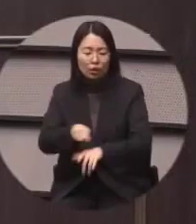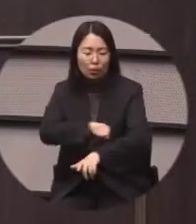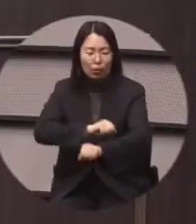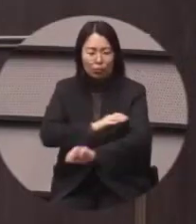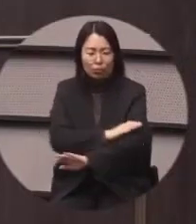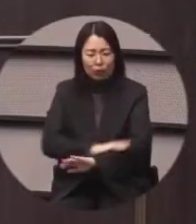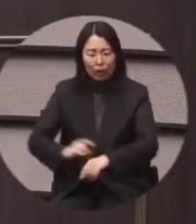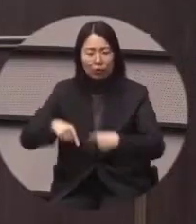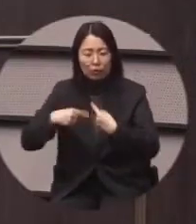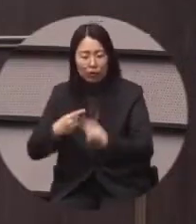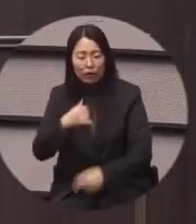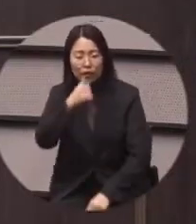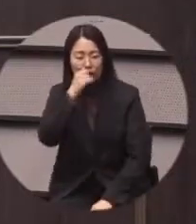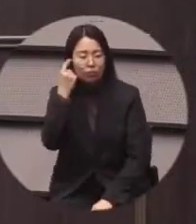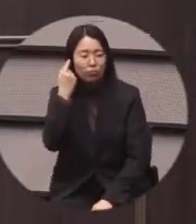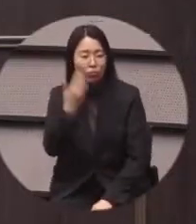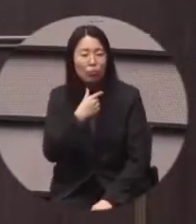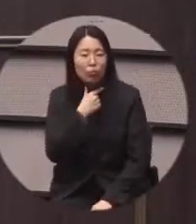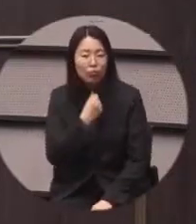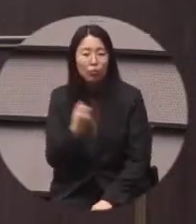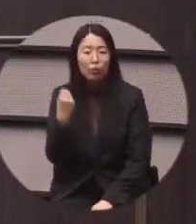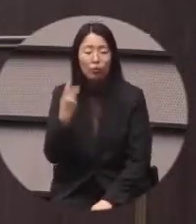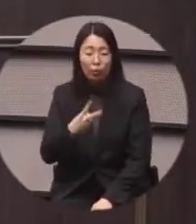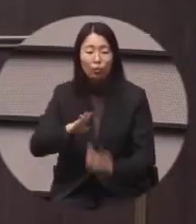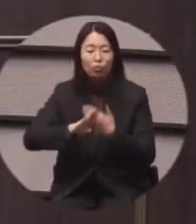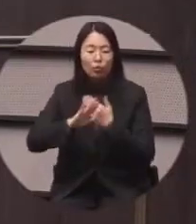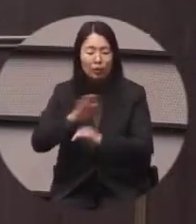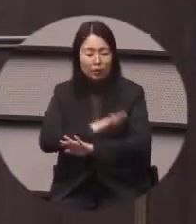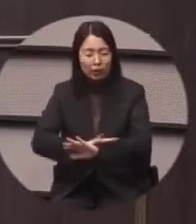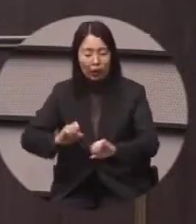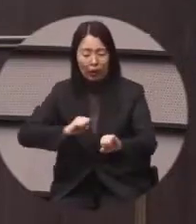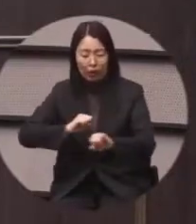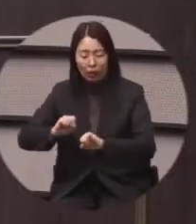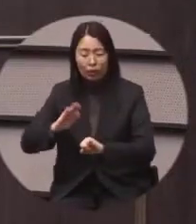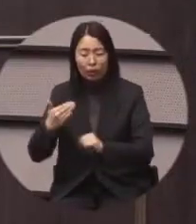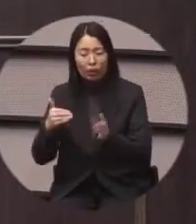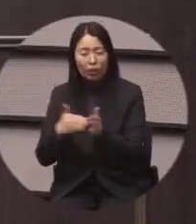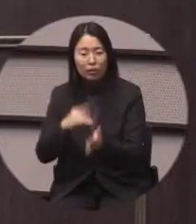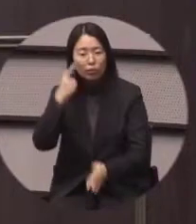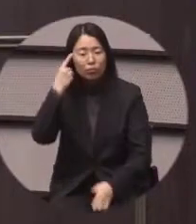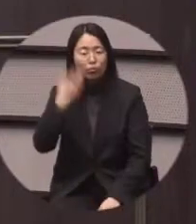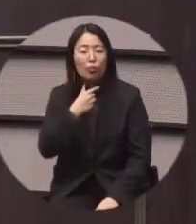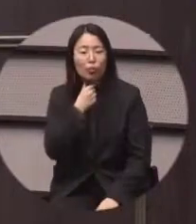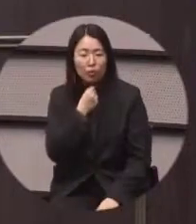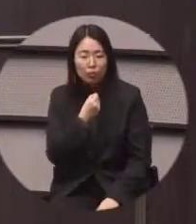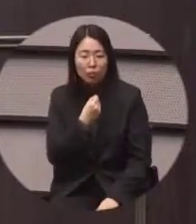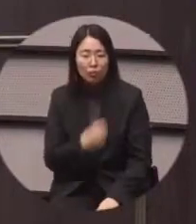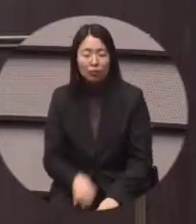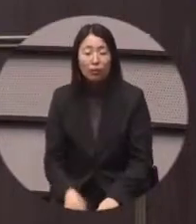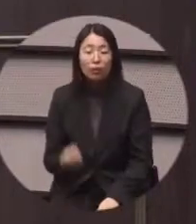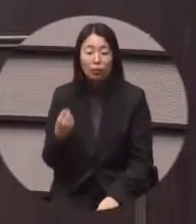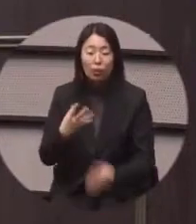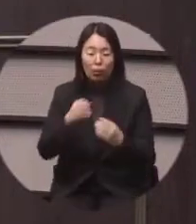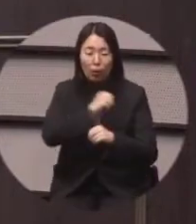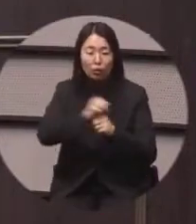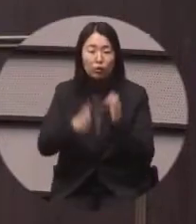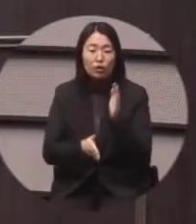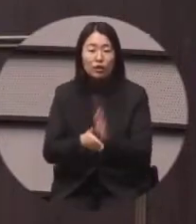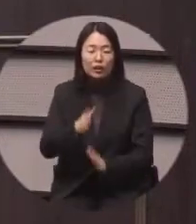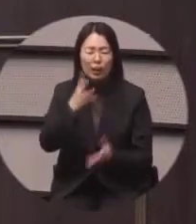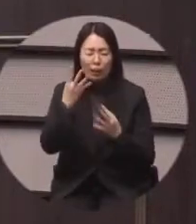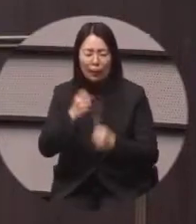임했는지 또한 착실하게 후속 작업을 진행했는지에 대해 광주시에 많은 재정이 투입된 만큼